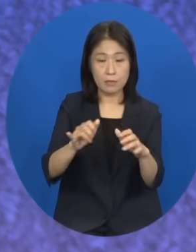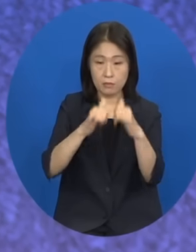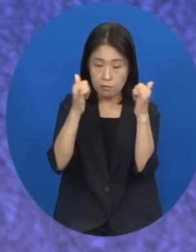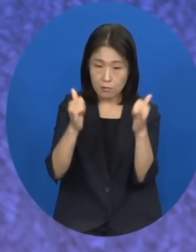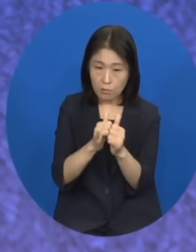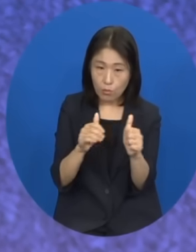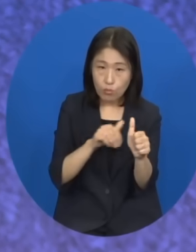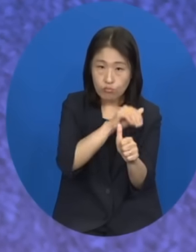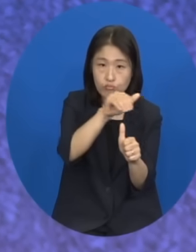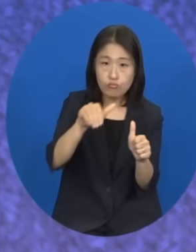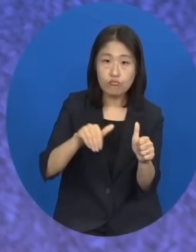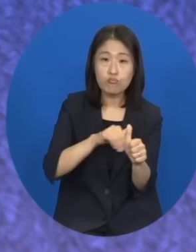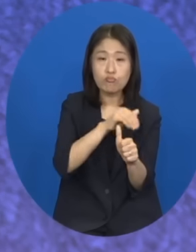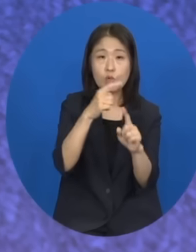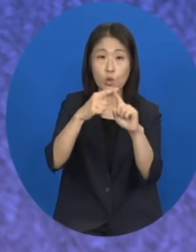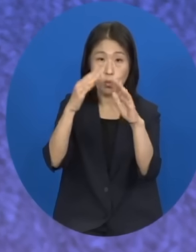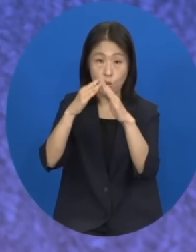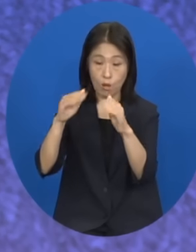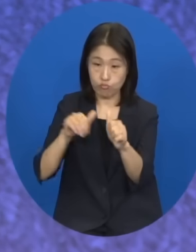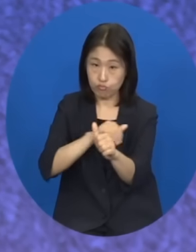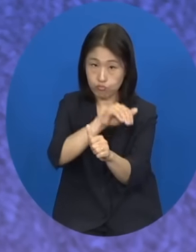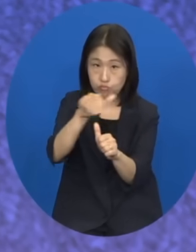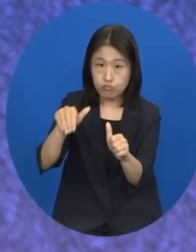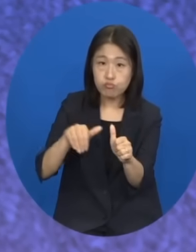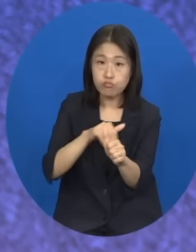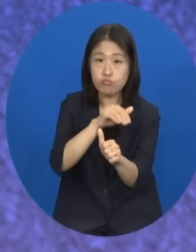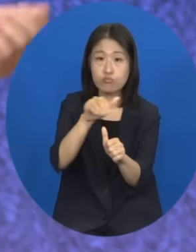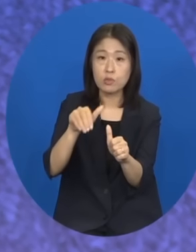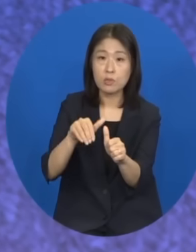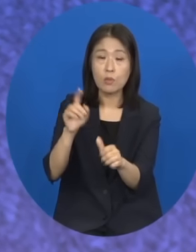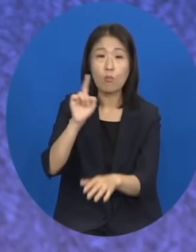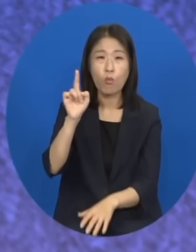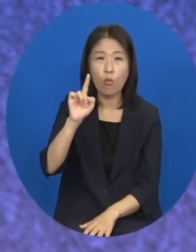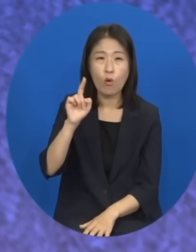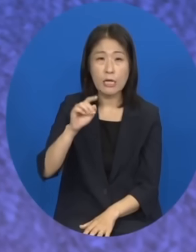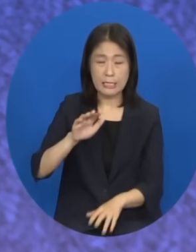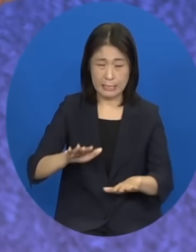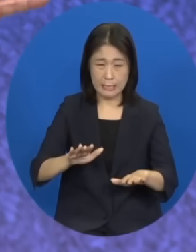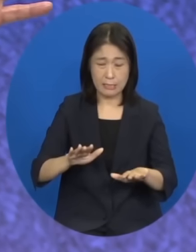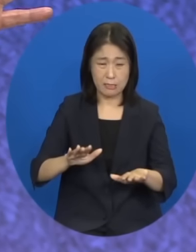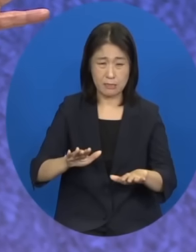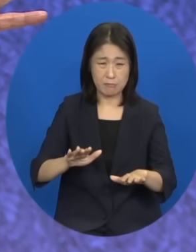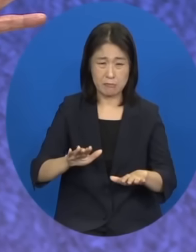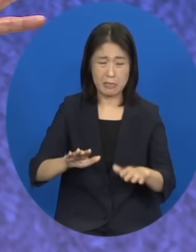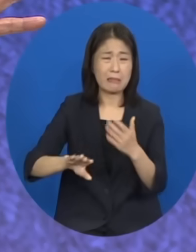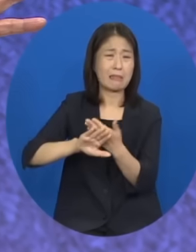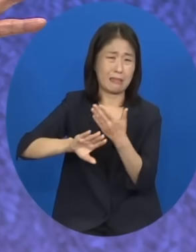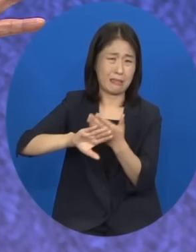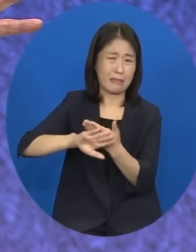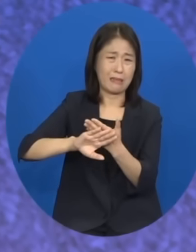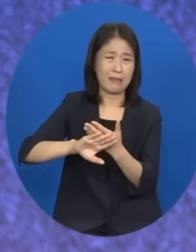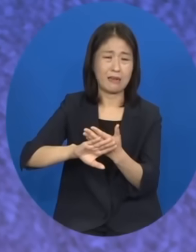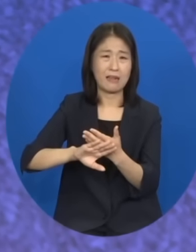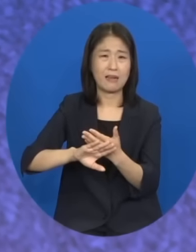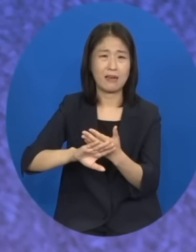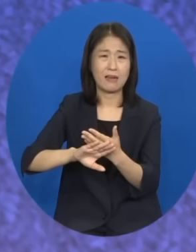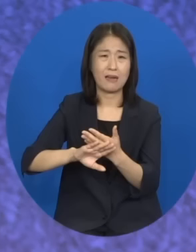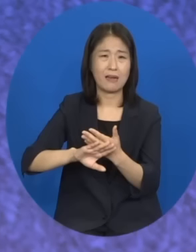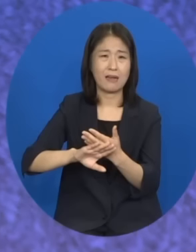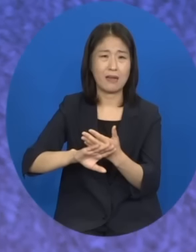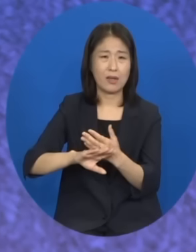분위기가 지금 우리들처럼 선교 나가자, 선교 열심히 나가자 그런 분위기도 아니었어요.